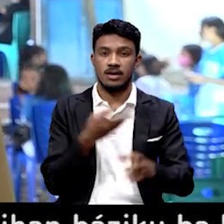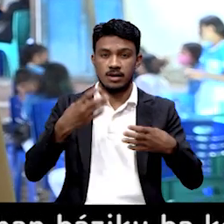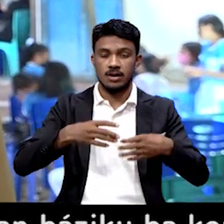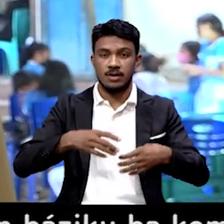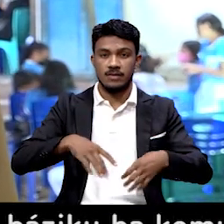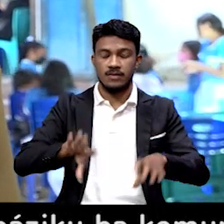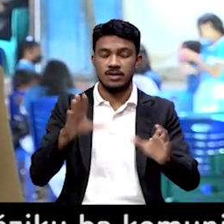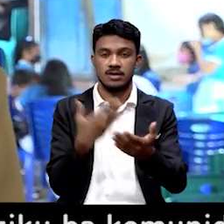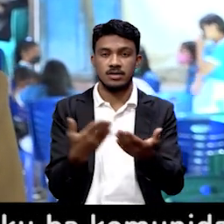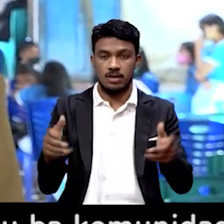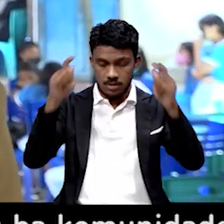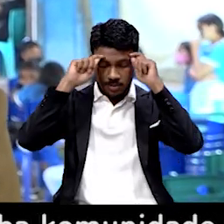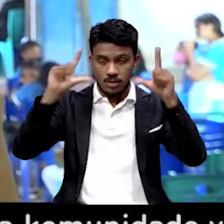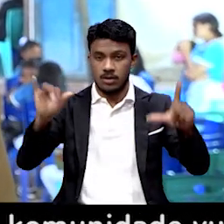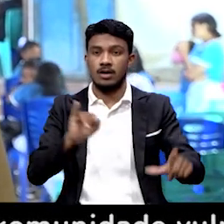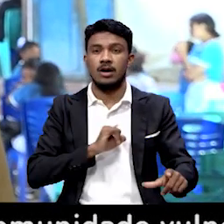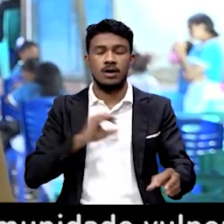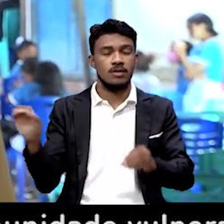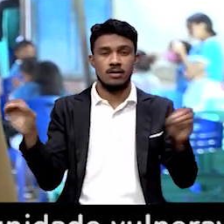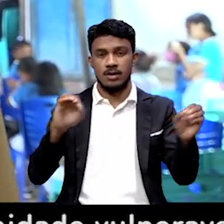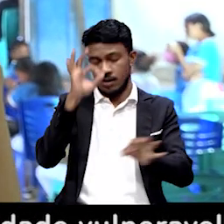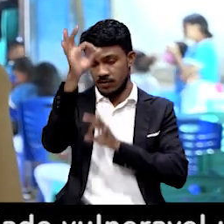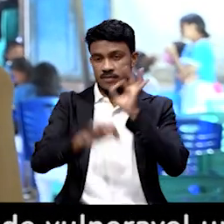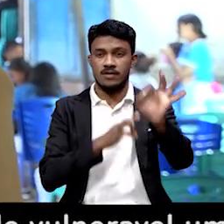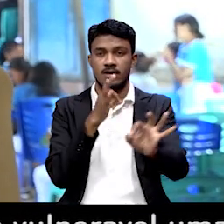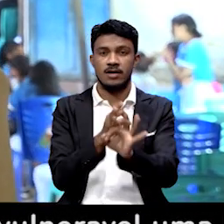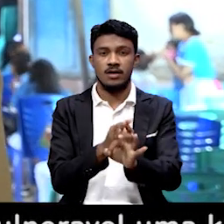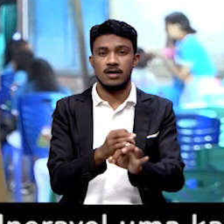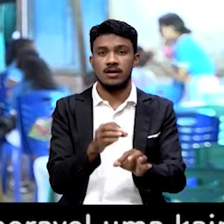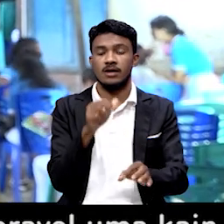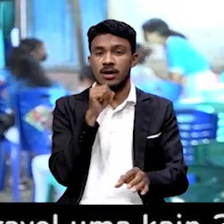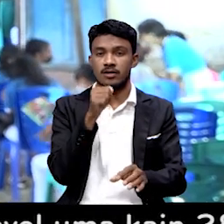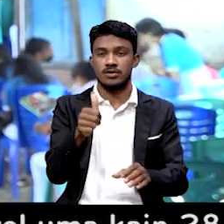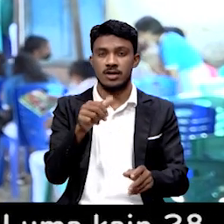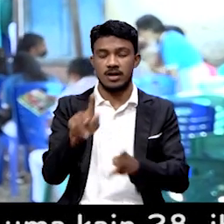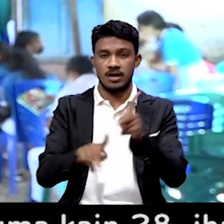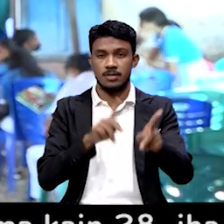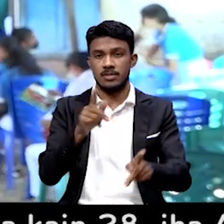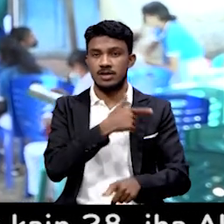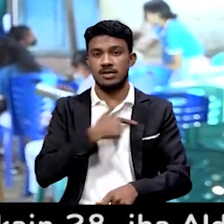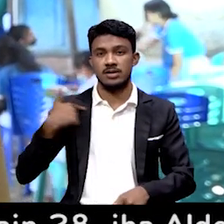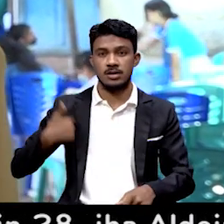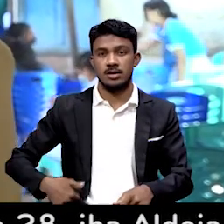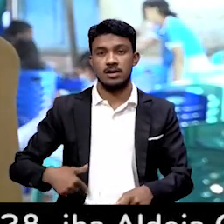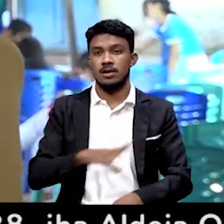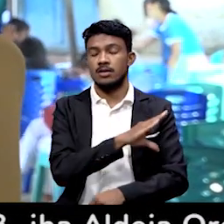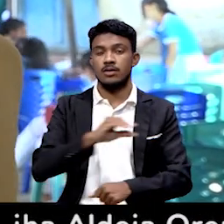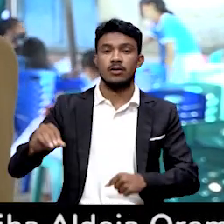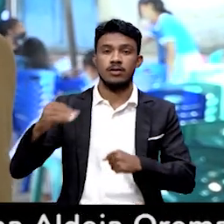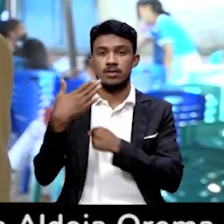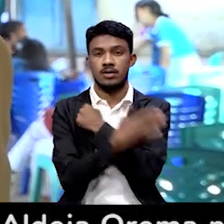E alla fine la concorda con i commercianti Cina, che straniero, impatto